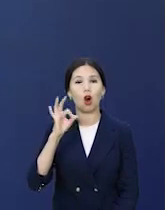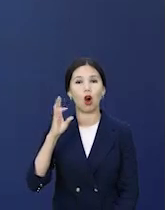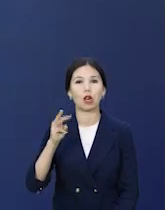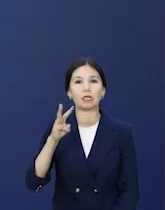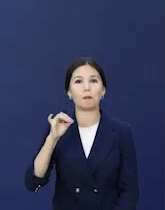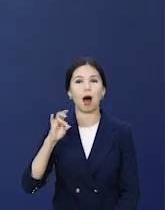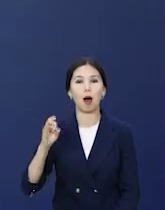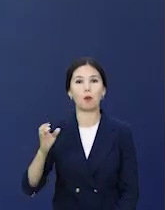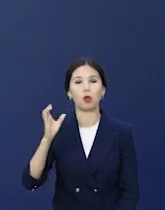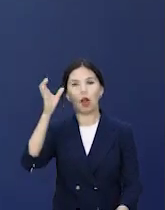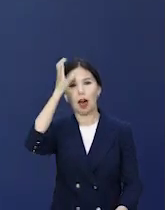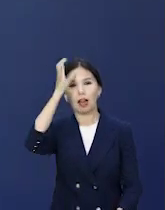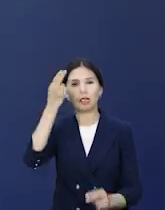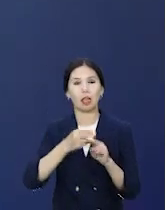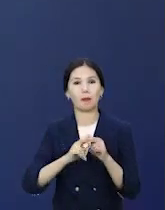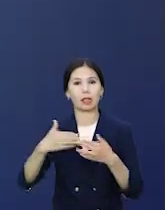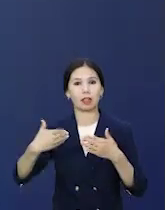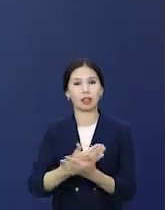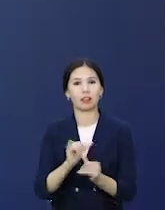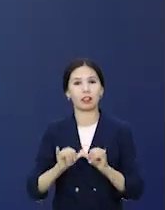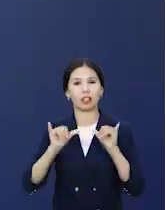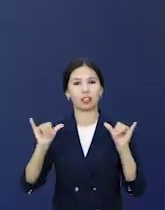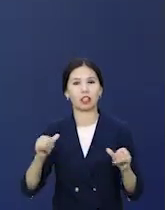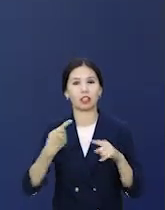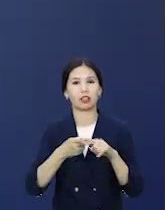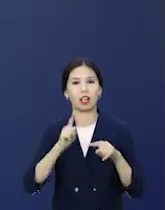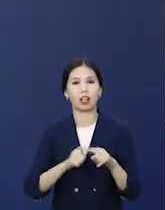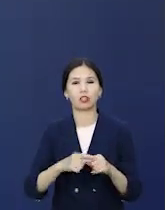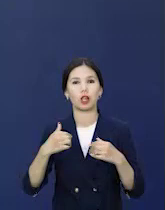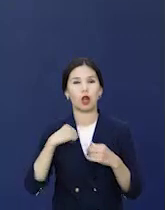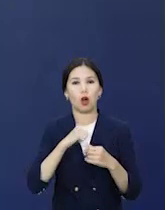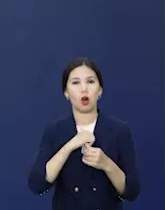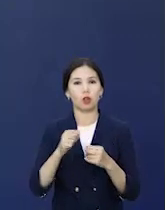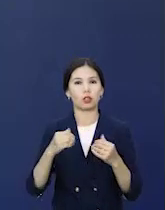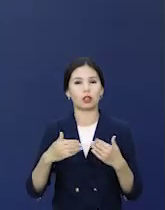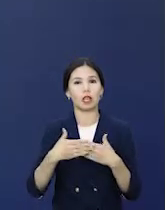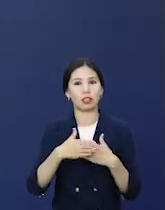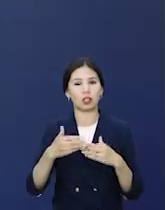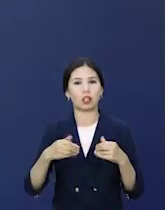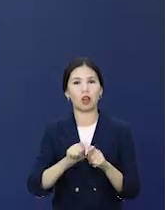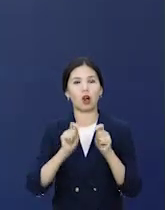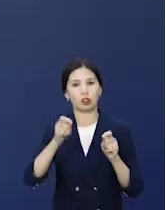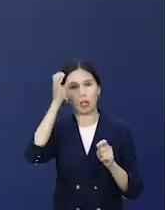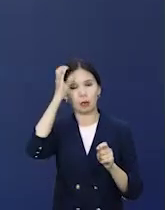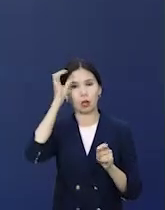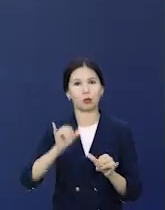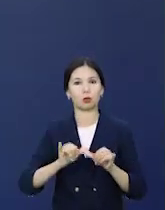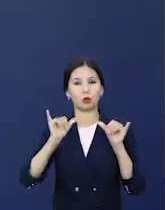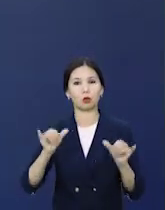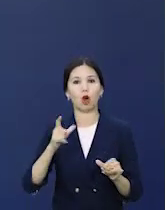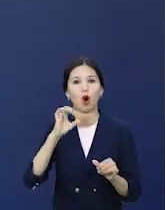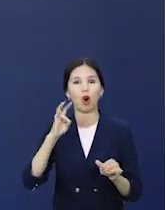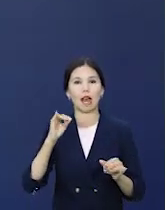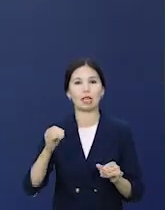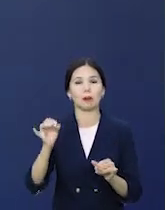Xorazm Mamun Akademiyasining qayta təşkil etilishi ilim axli uchun keng imkoniyatlar eshigini ochdi. O'zbekistonning ilim salohiyatini yuksaltirish,